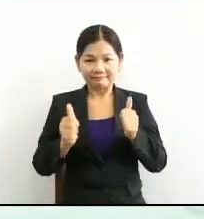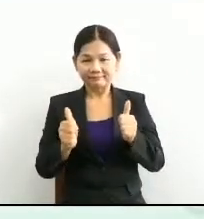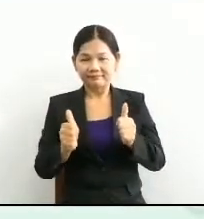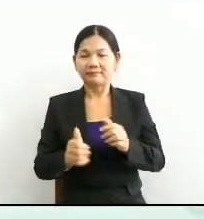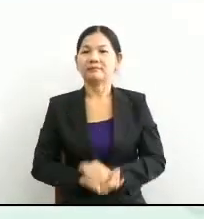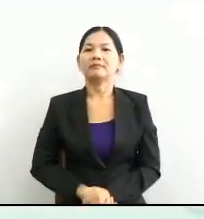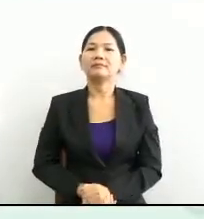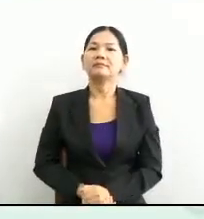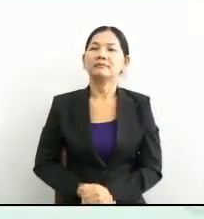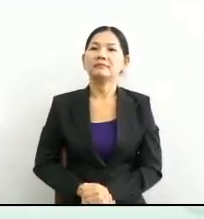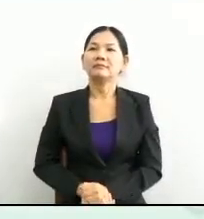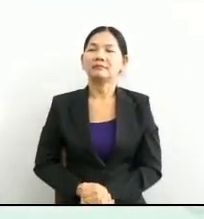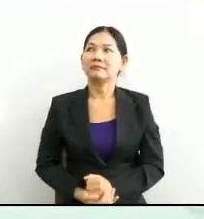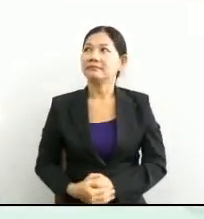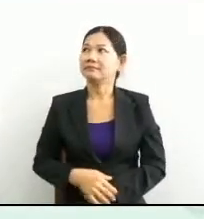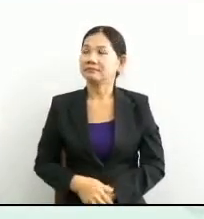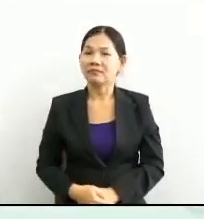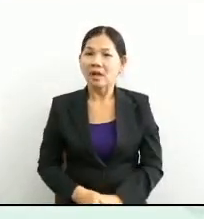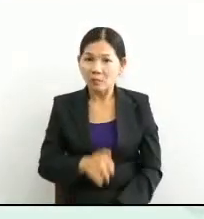tiếp cha